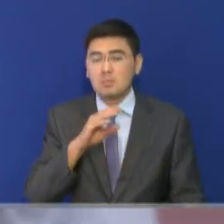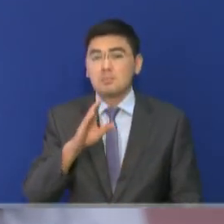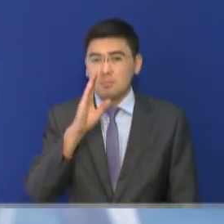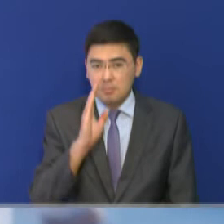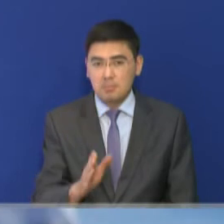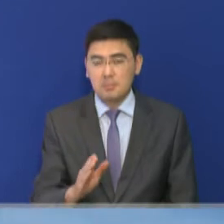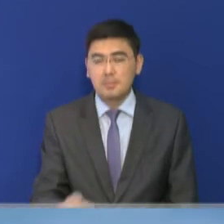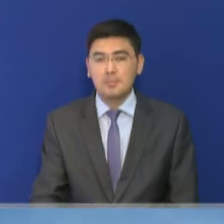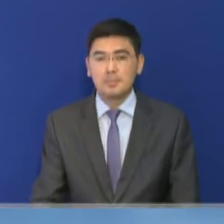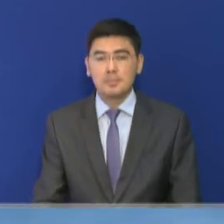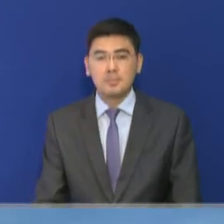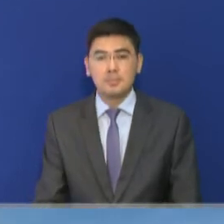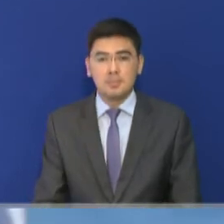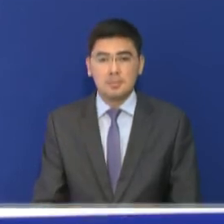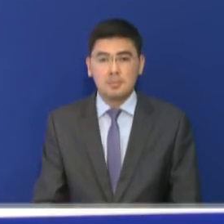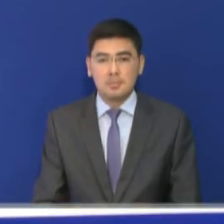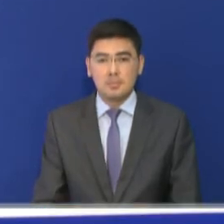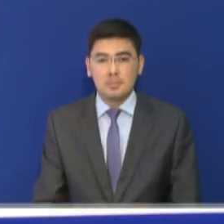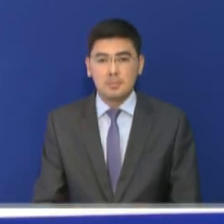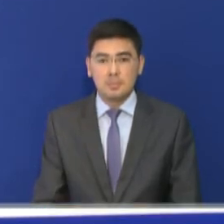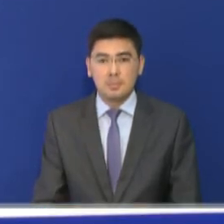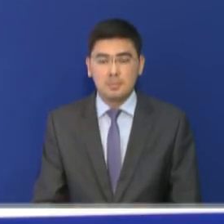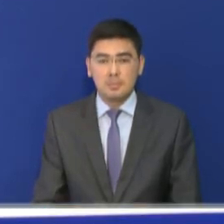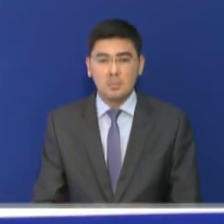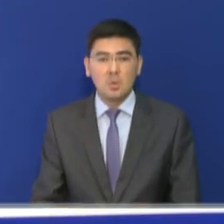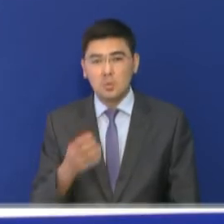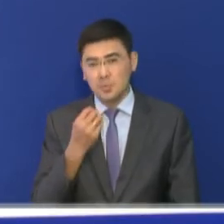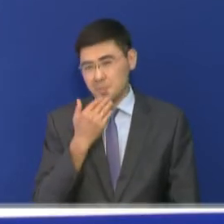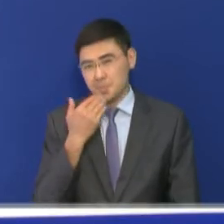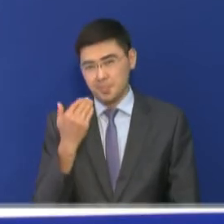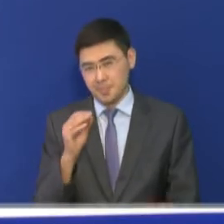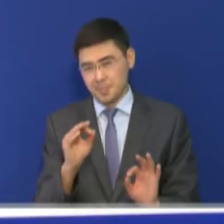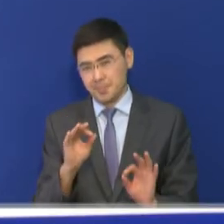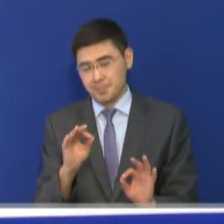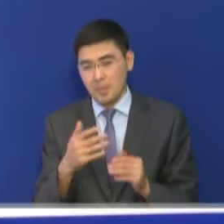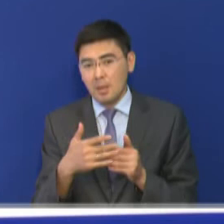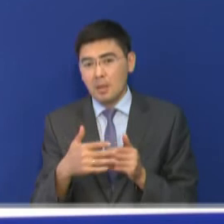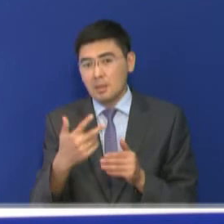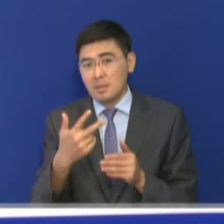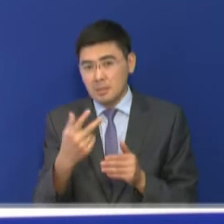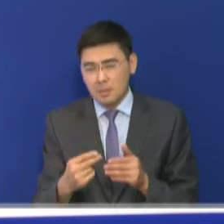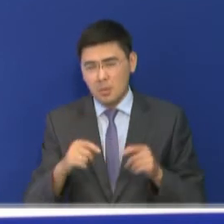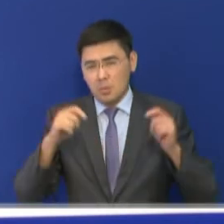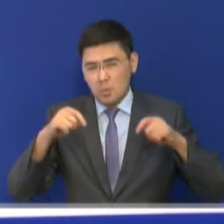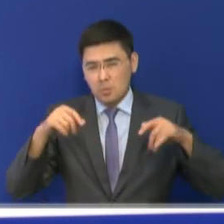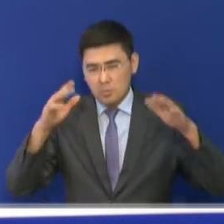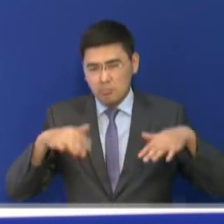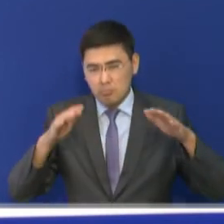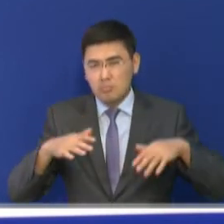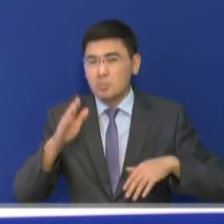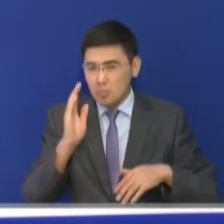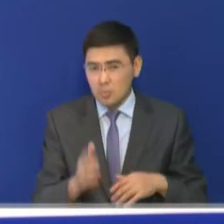Мадвасова, Фатима Айдын, Жақсылық Серікбек. Және соңғы ақпарат, елімізде алдағы 3 күн жаңбырлы болады.